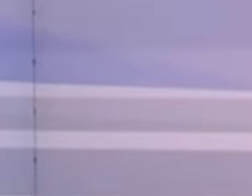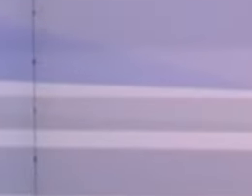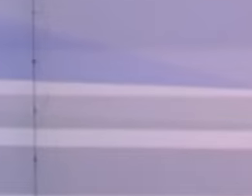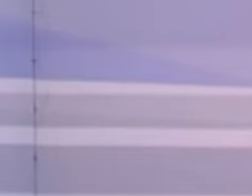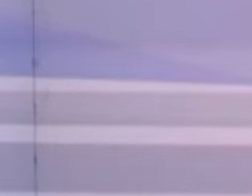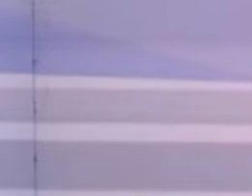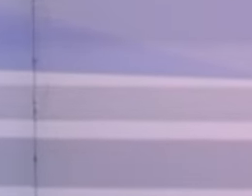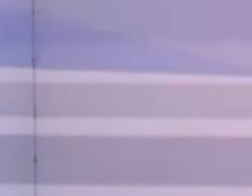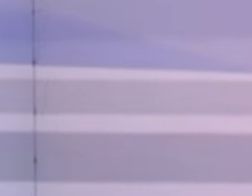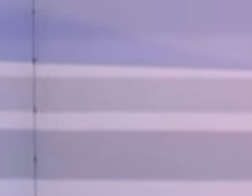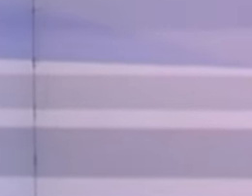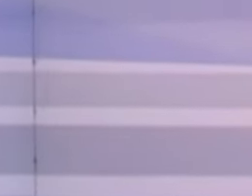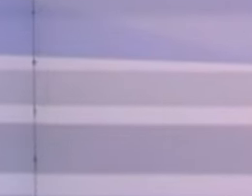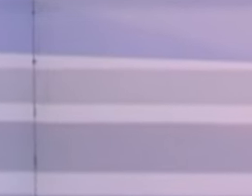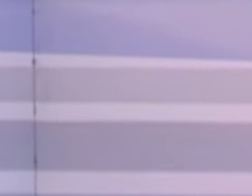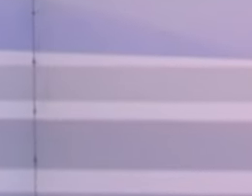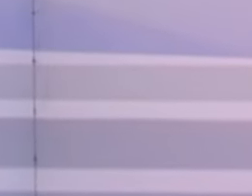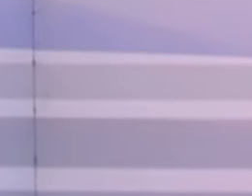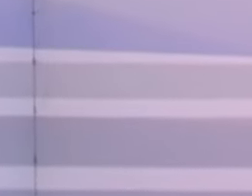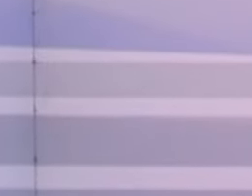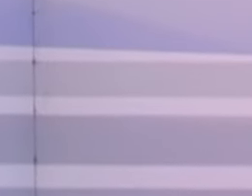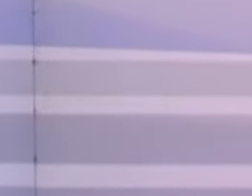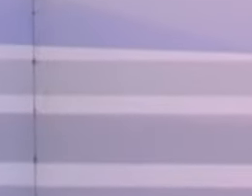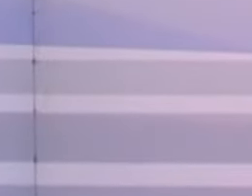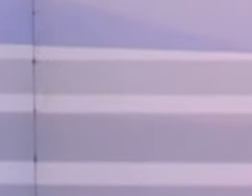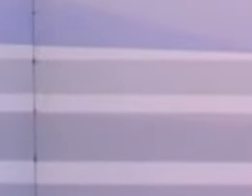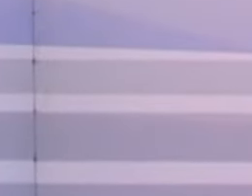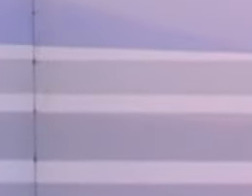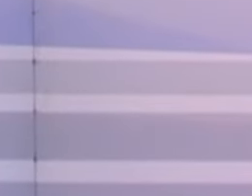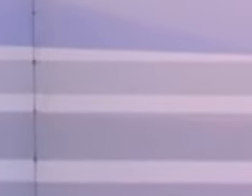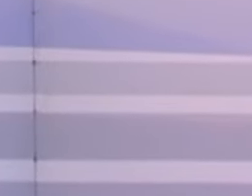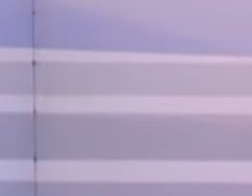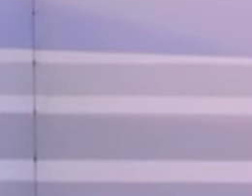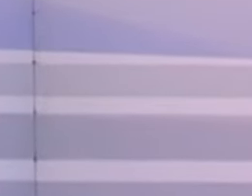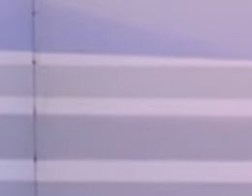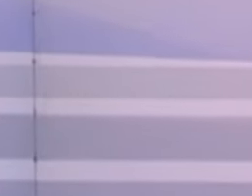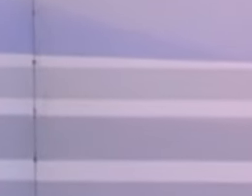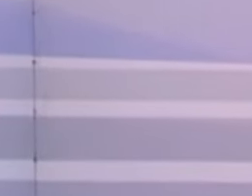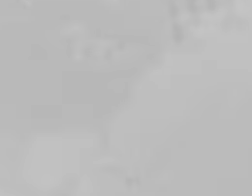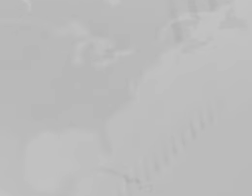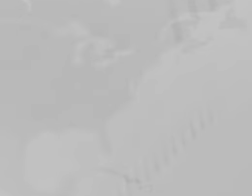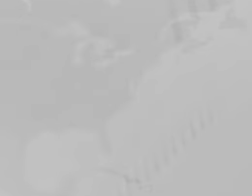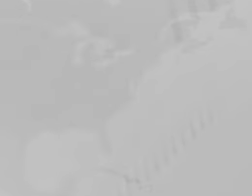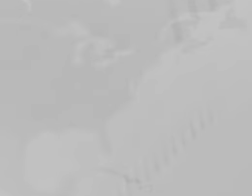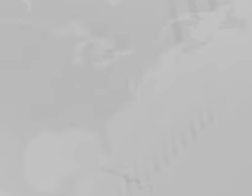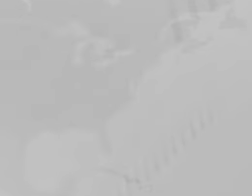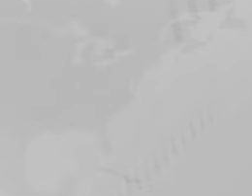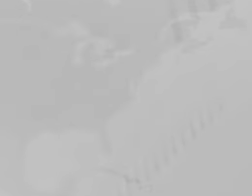abroad, samahan nyo kami sa GMA Pinoy TV at www.gmanews.tv.